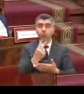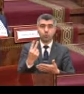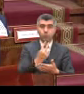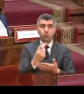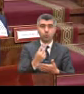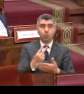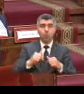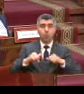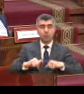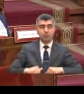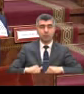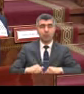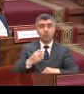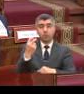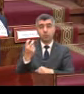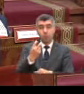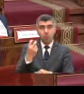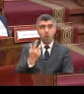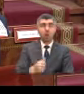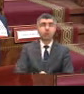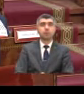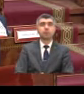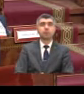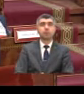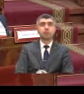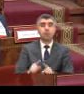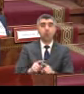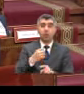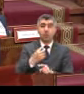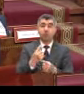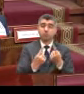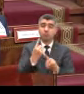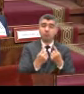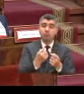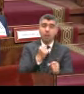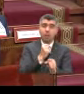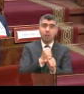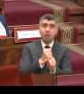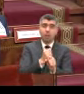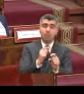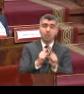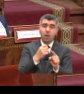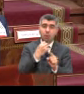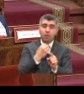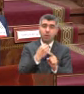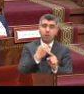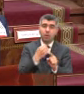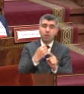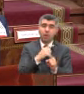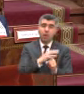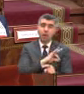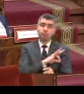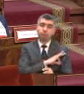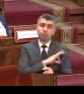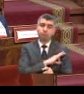وزيرة السياحة لظرف قاهر، ونعزيها في الوفاة ديال